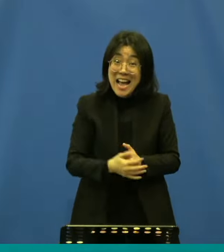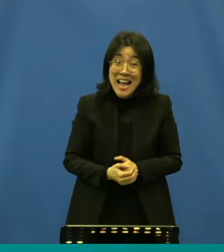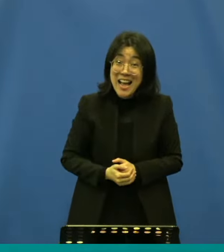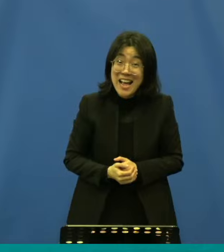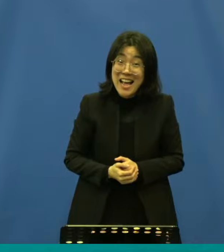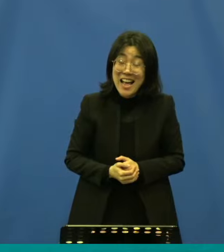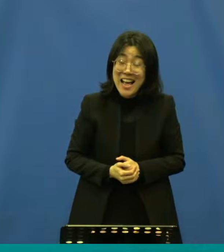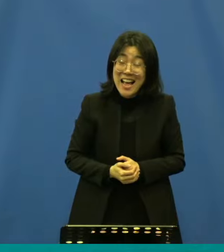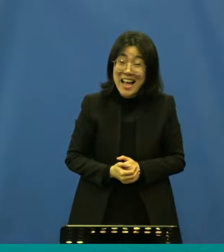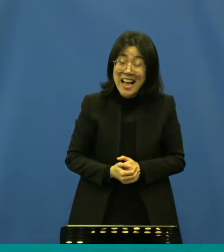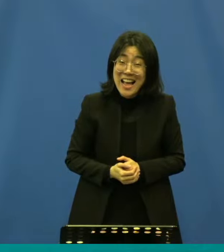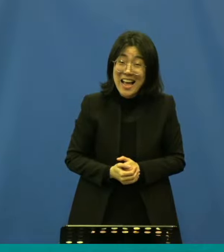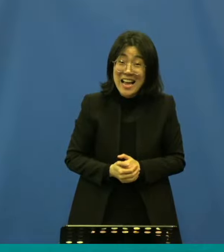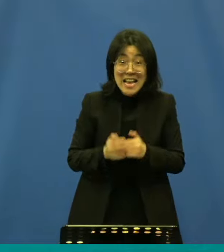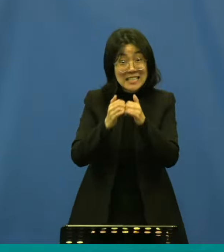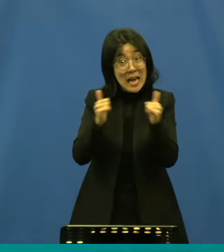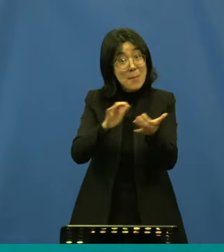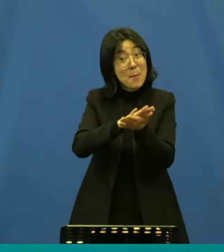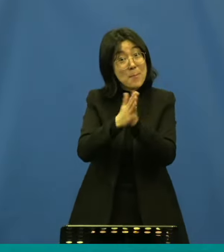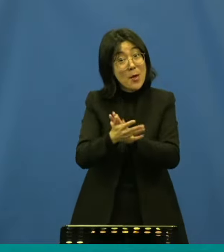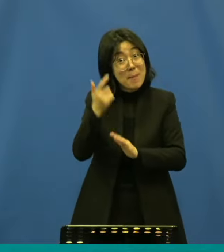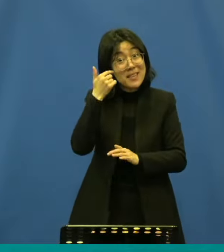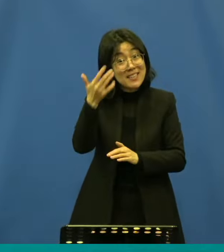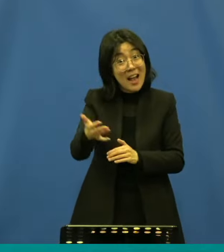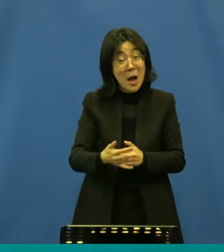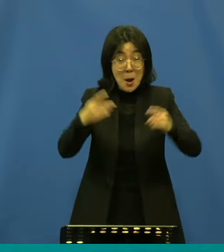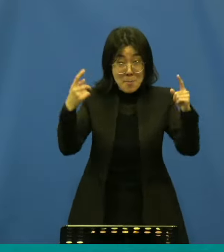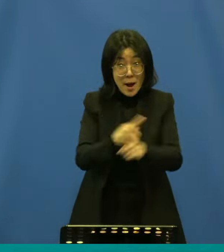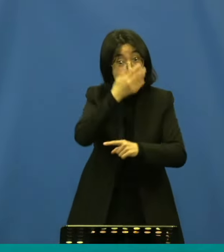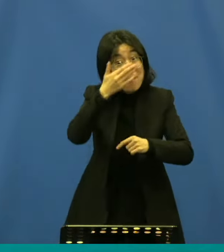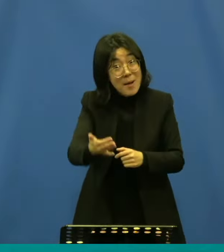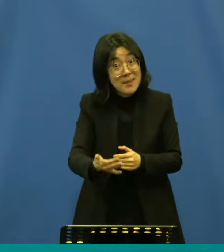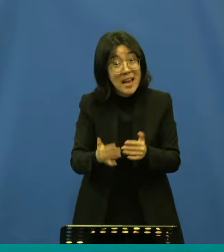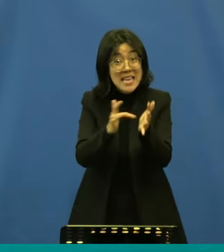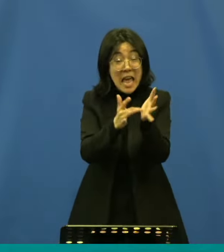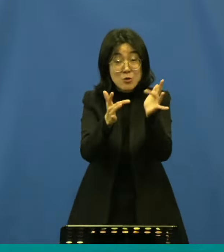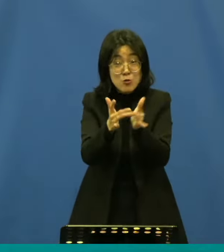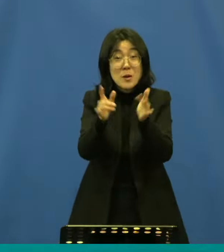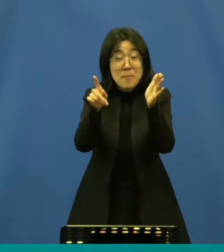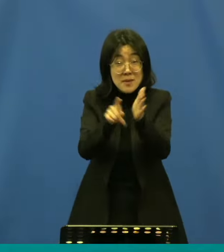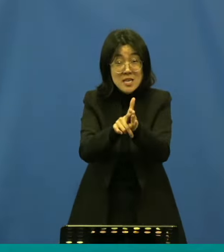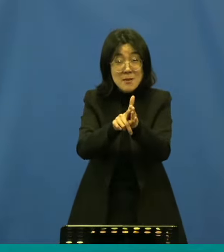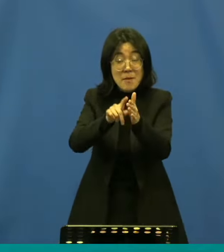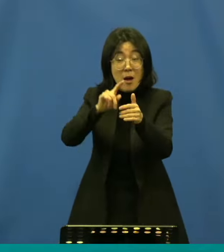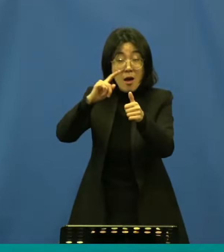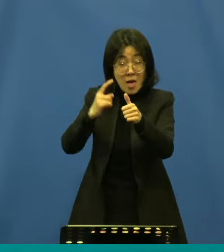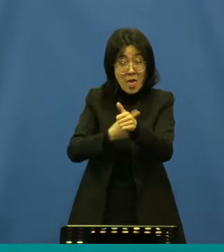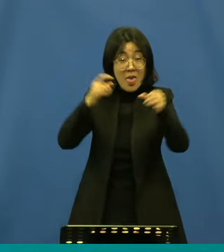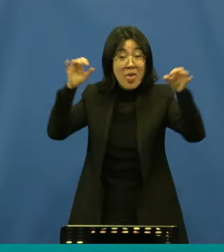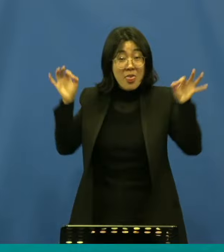존재론적인 질문을 던지는 거. 사람 변하는 거 맞냐? 예수 믿으면 사람 진짜 변하냐?